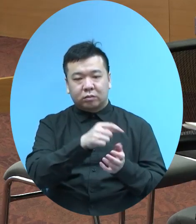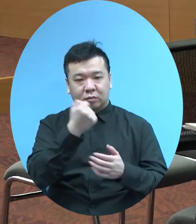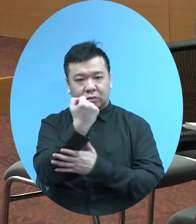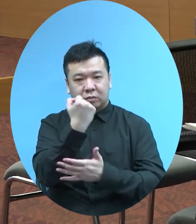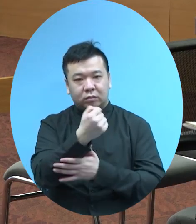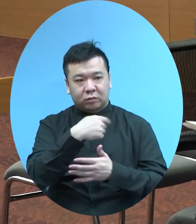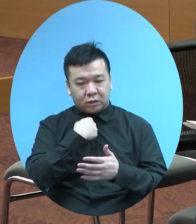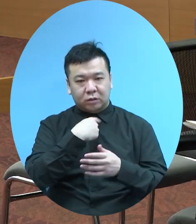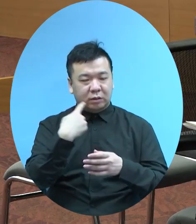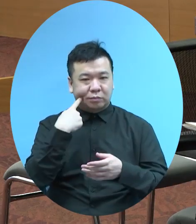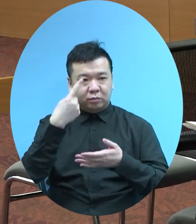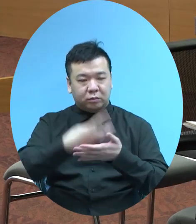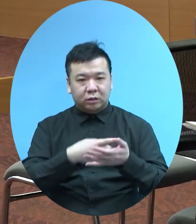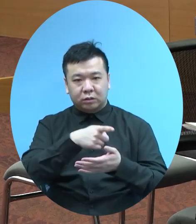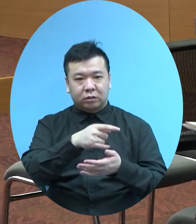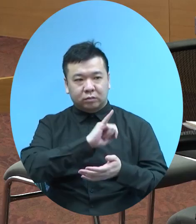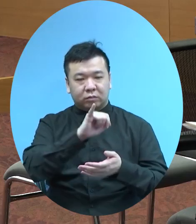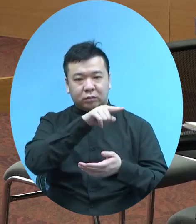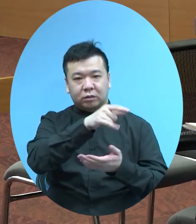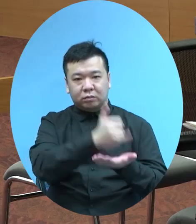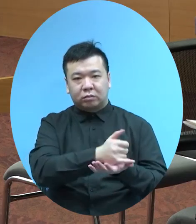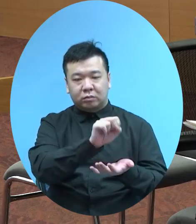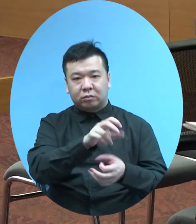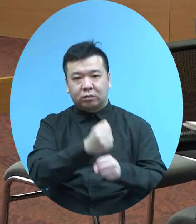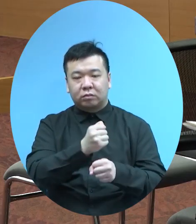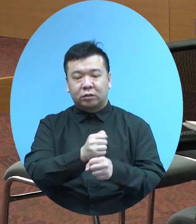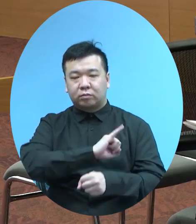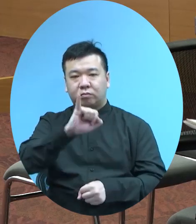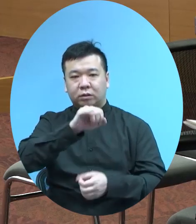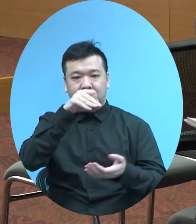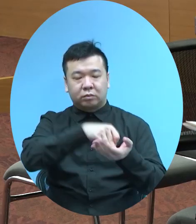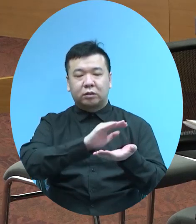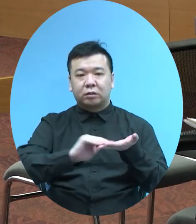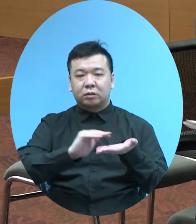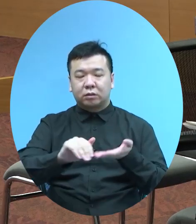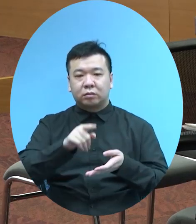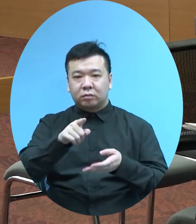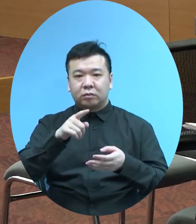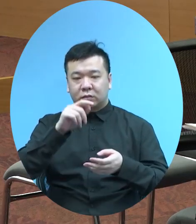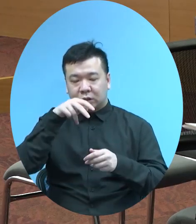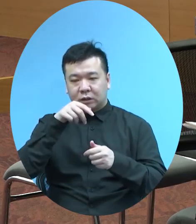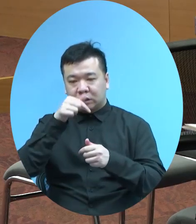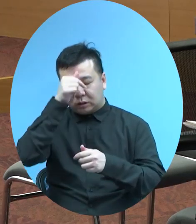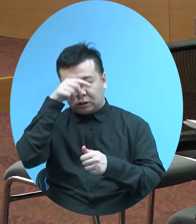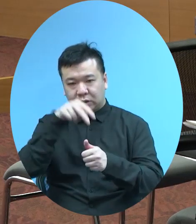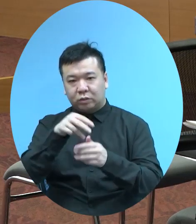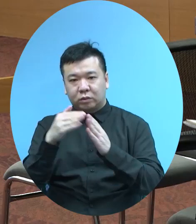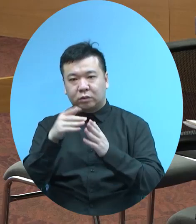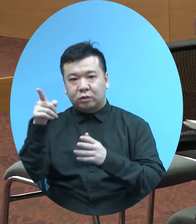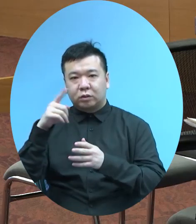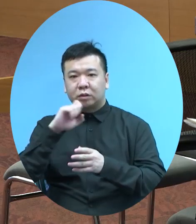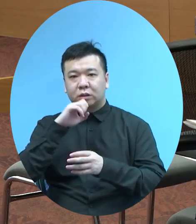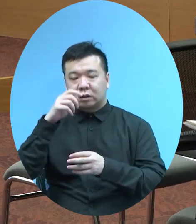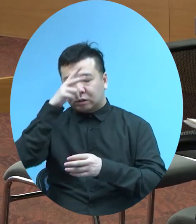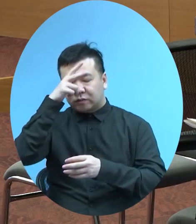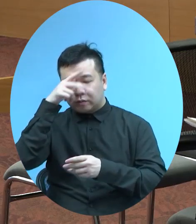工嘅員工啦，就唔可以容許漢文司馬喺留喺醫管局度工作。想問翻係咪醫管局其實收到依個特首辦嘅指示